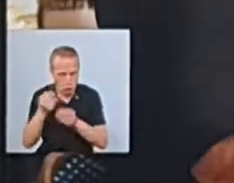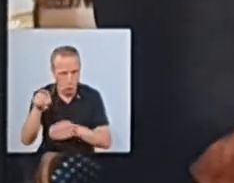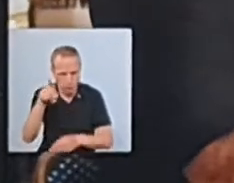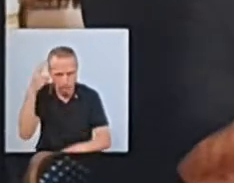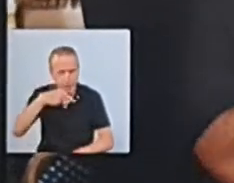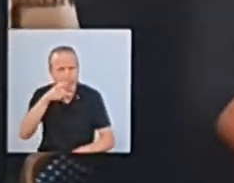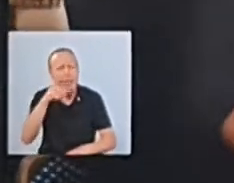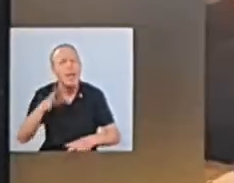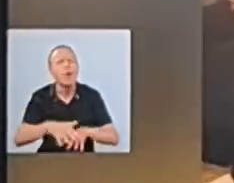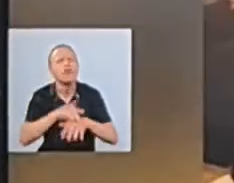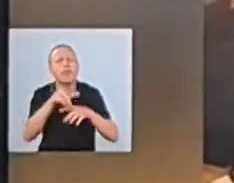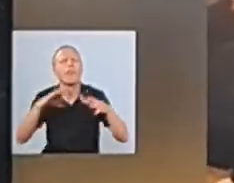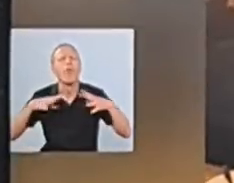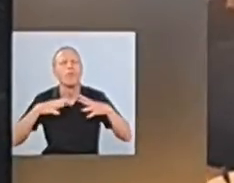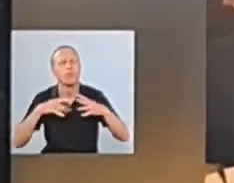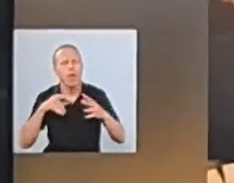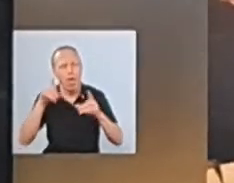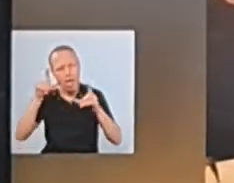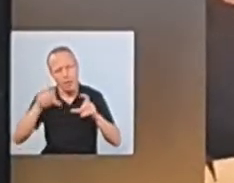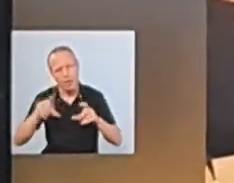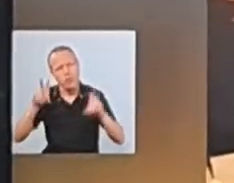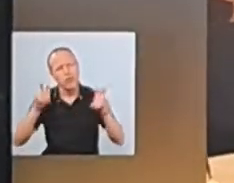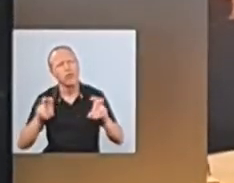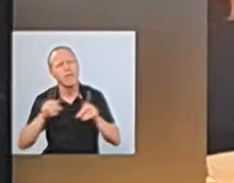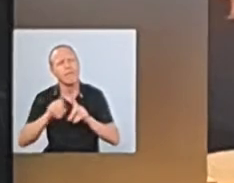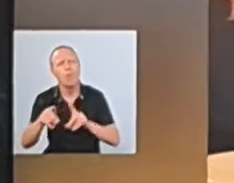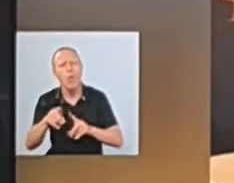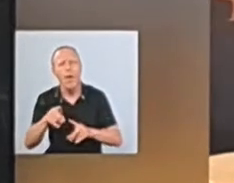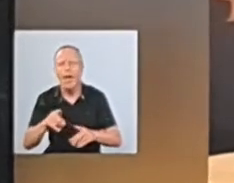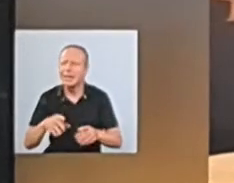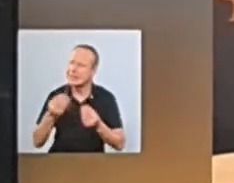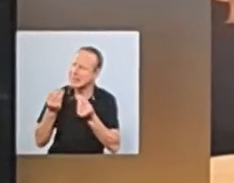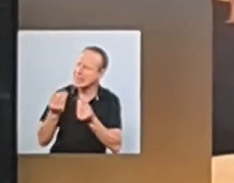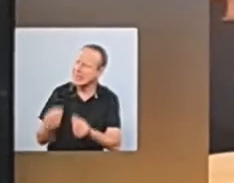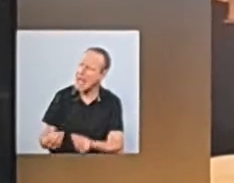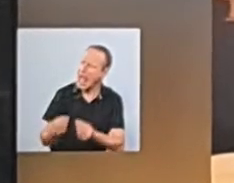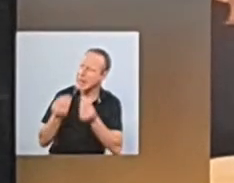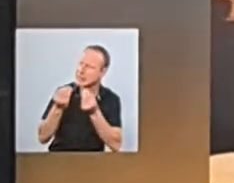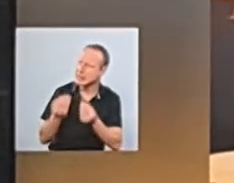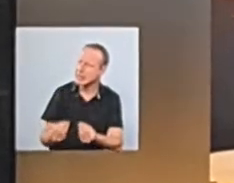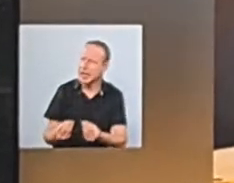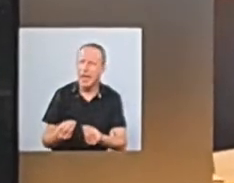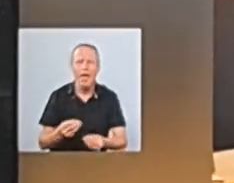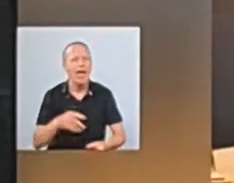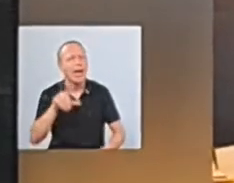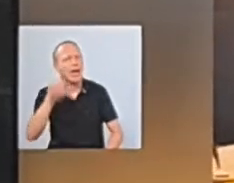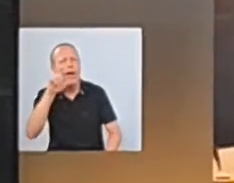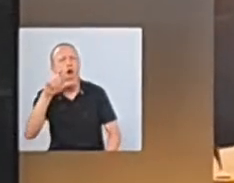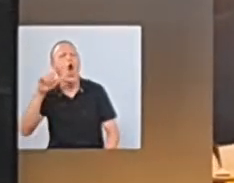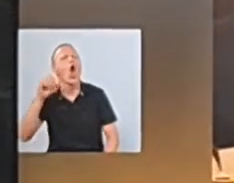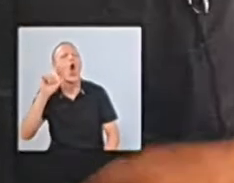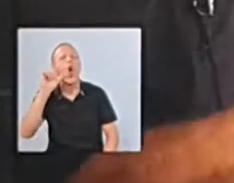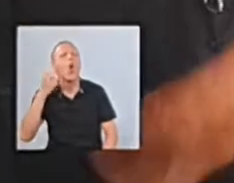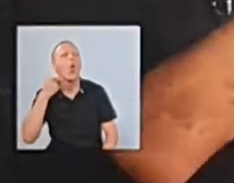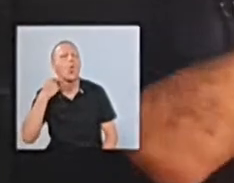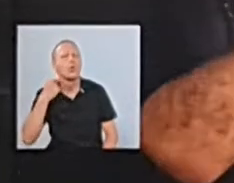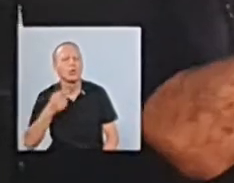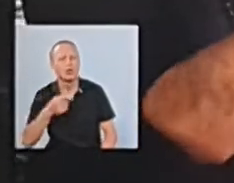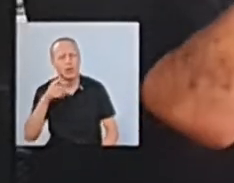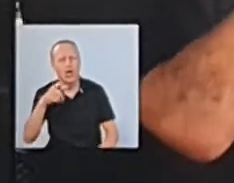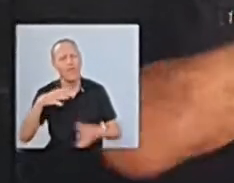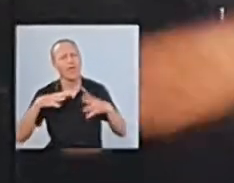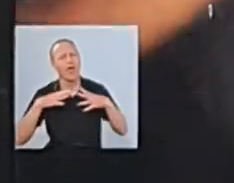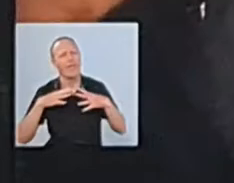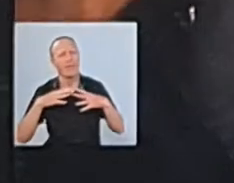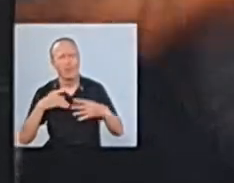בחופשה. כי הבן אדם יושב מולכם, בעצם העדינים, מחזיק מוסיק של אירוס, עושה את הרכב, אתה כבר בחופש. ואז הוא אומר, תשמע,